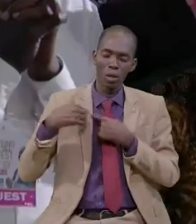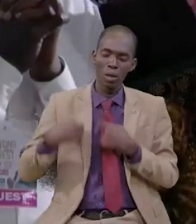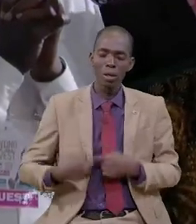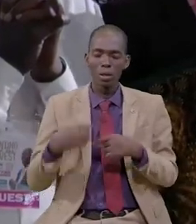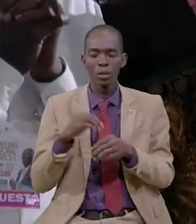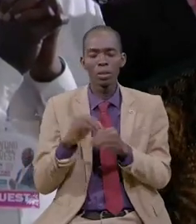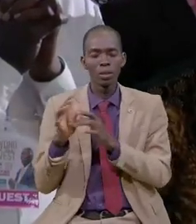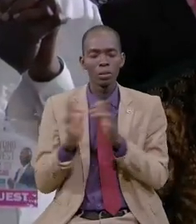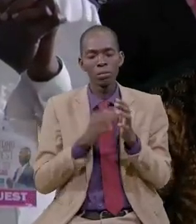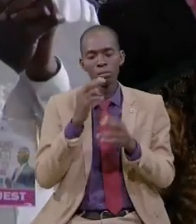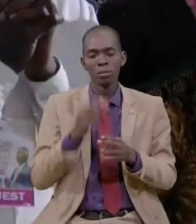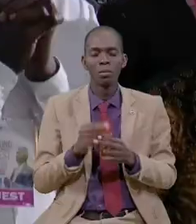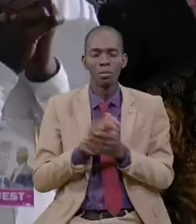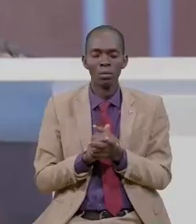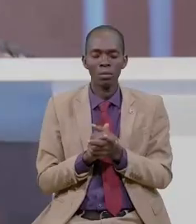Jésus.